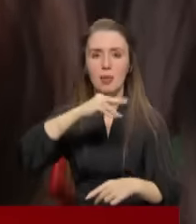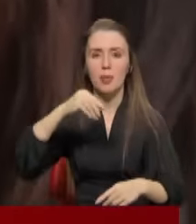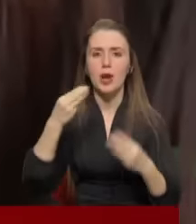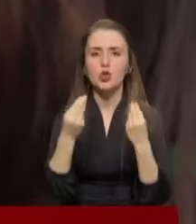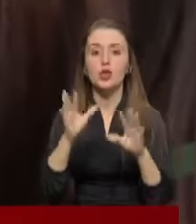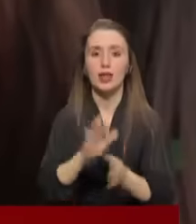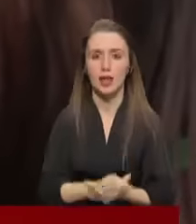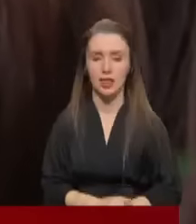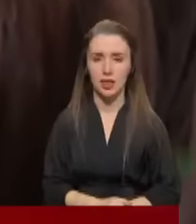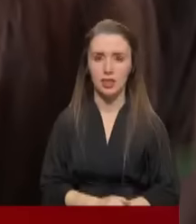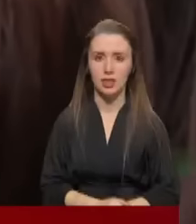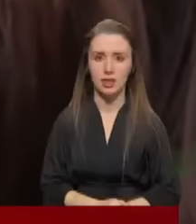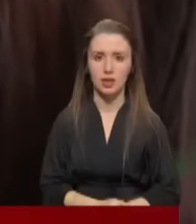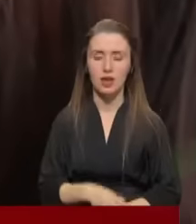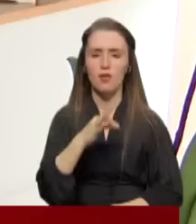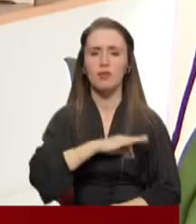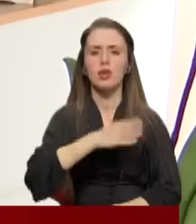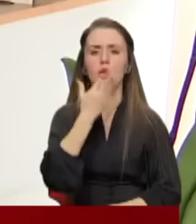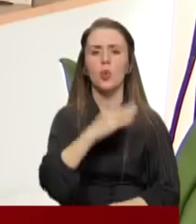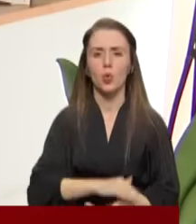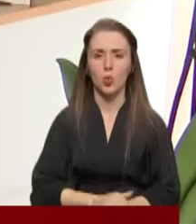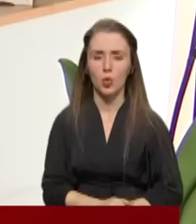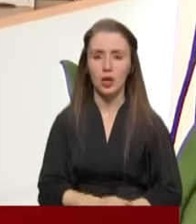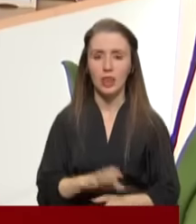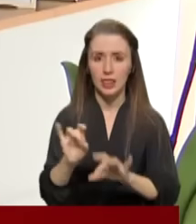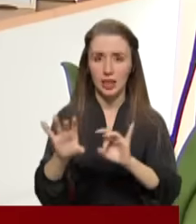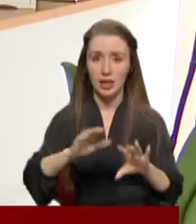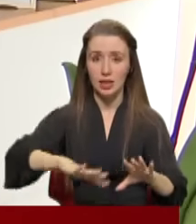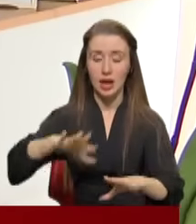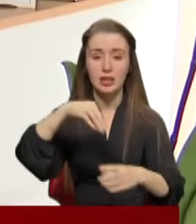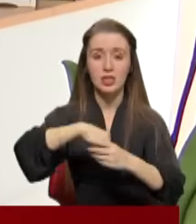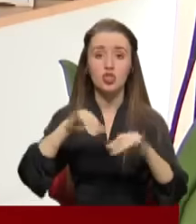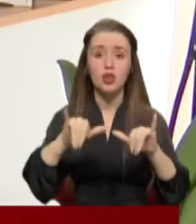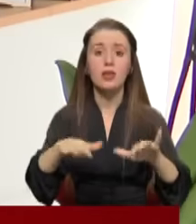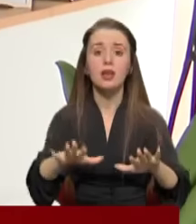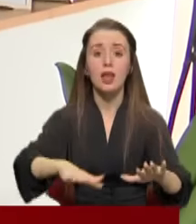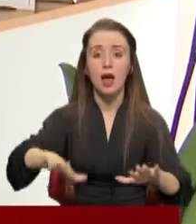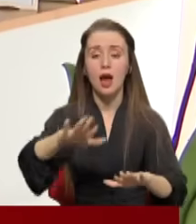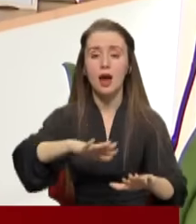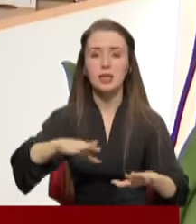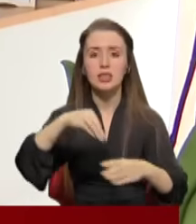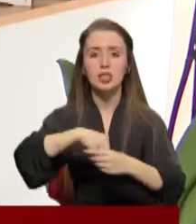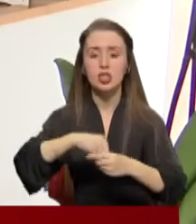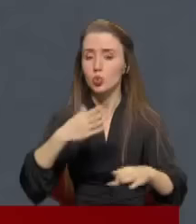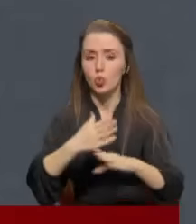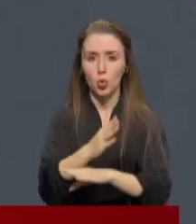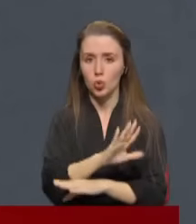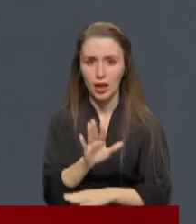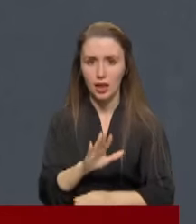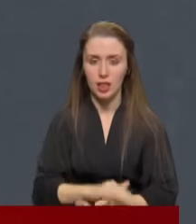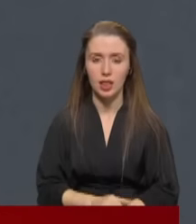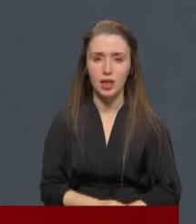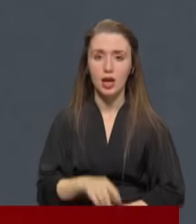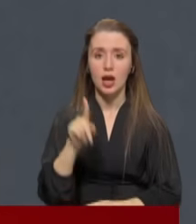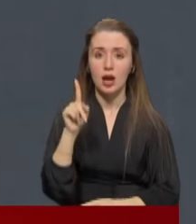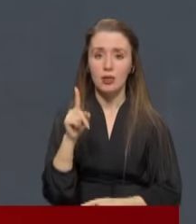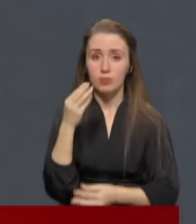güzel değil. Çok da faydası görmedim. Her diyet herkes için geçerli olmaz. Her kür herkes için doğru değildir. Tek